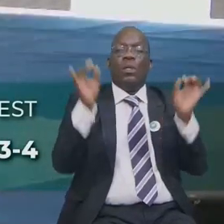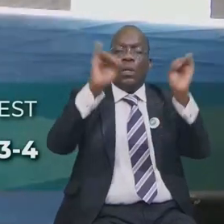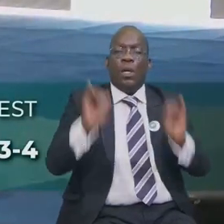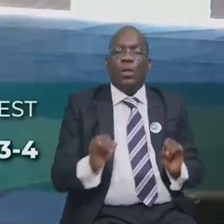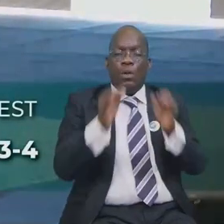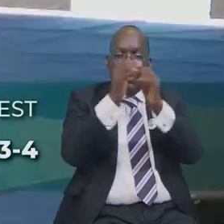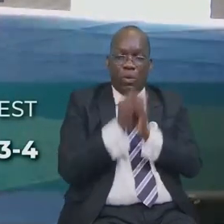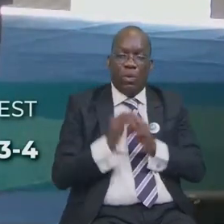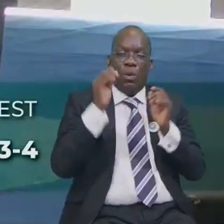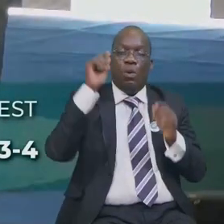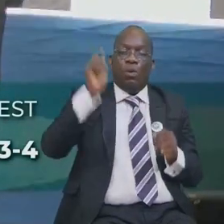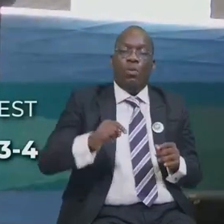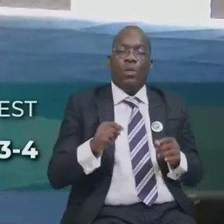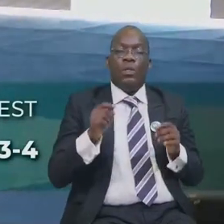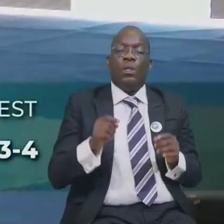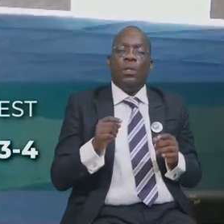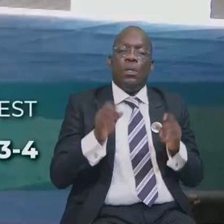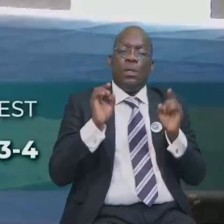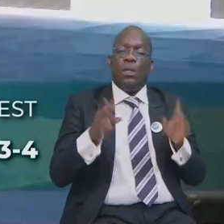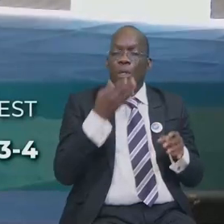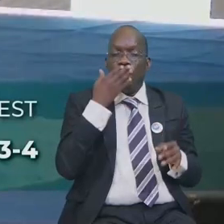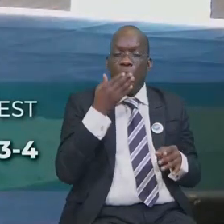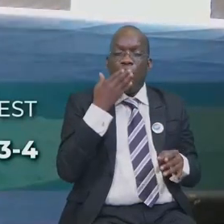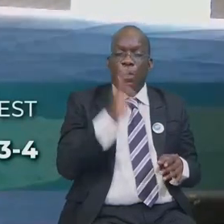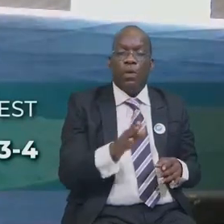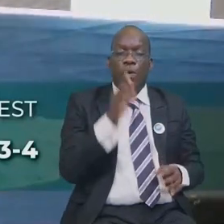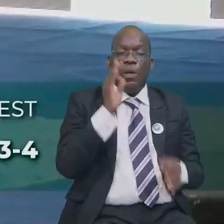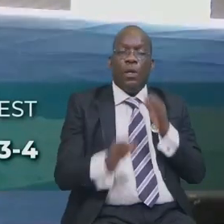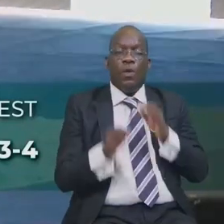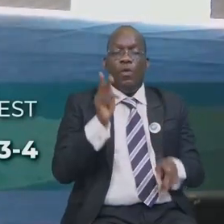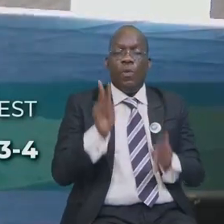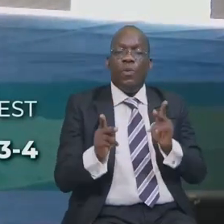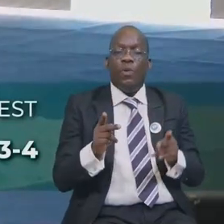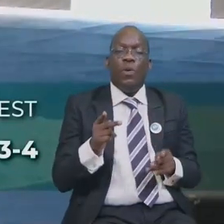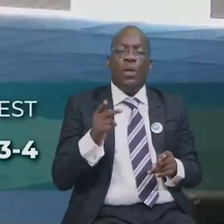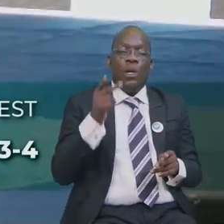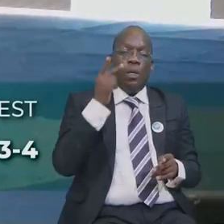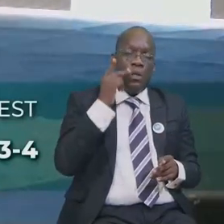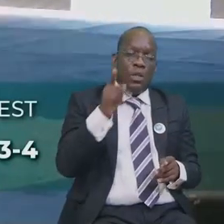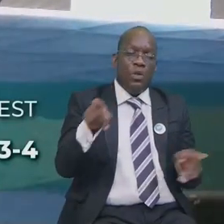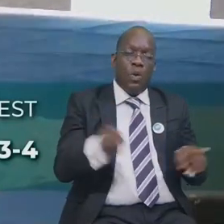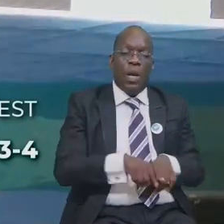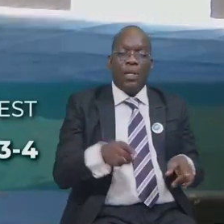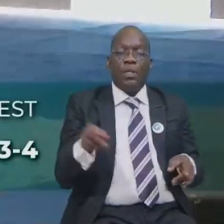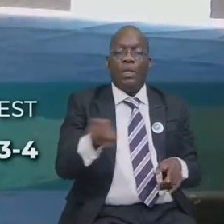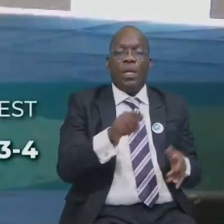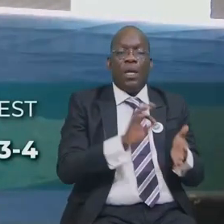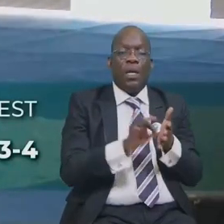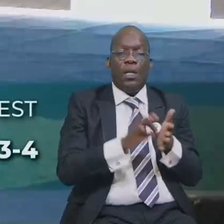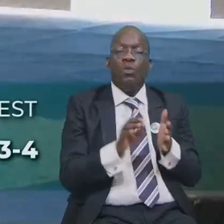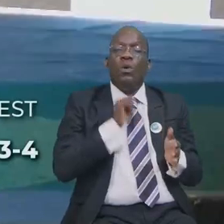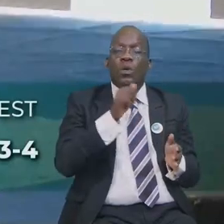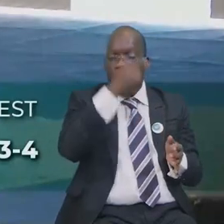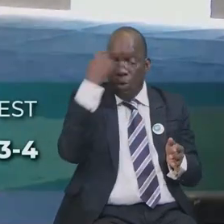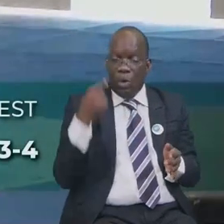Doit haïr le mal. Et si les gens te comptent, considère comme leur ennemi, parce que tu combats